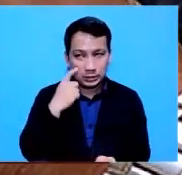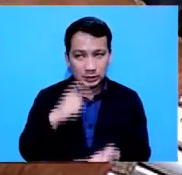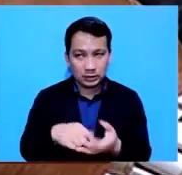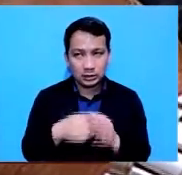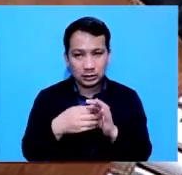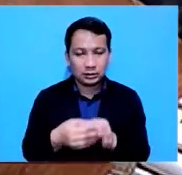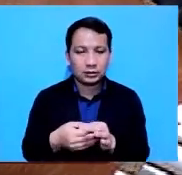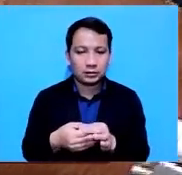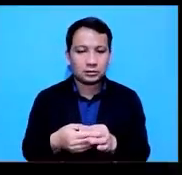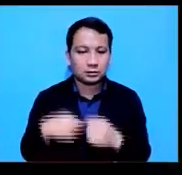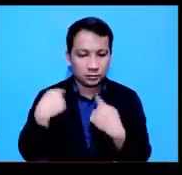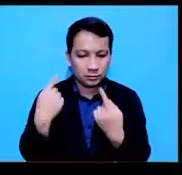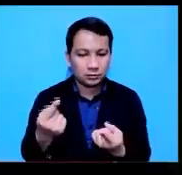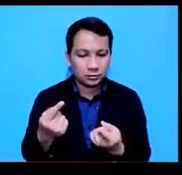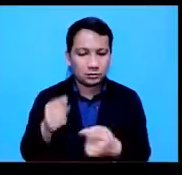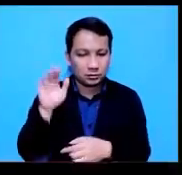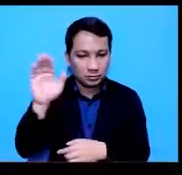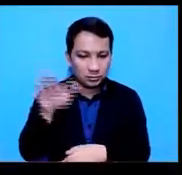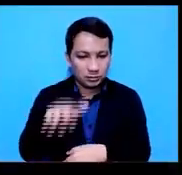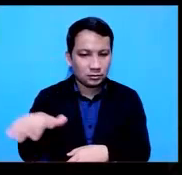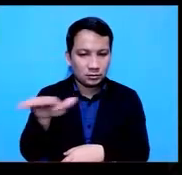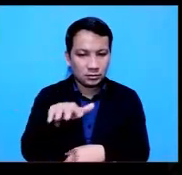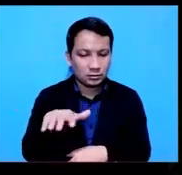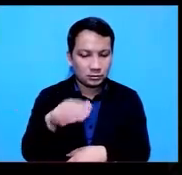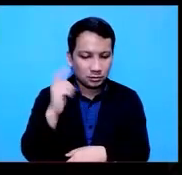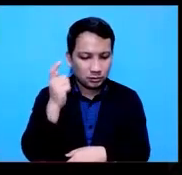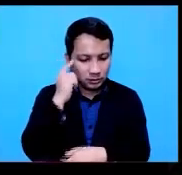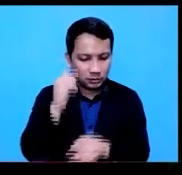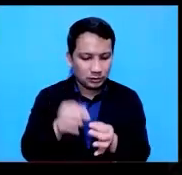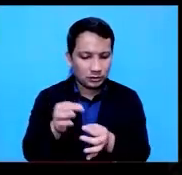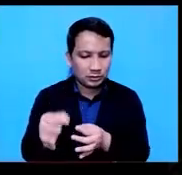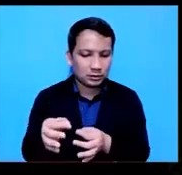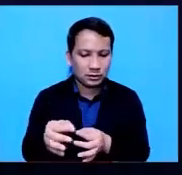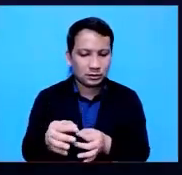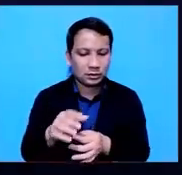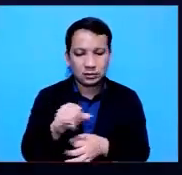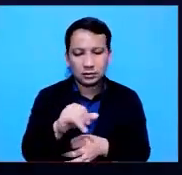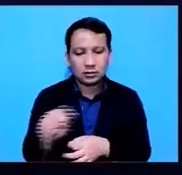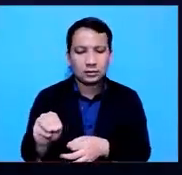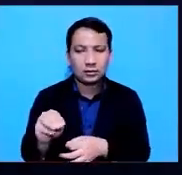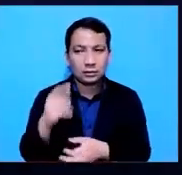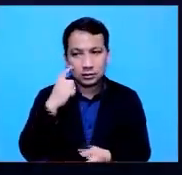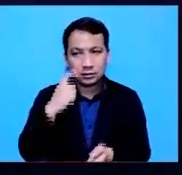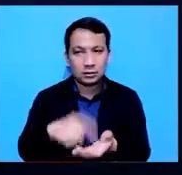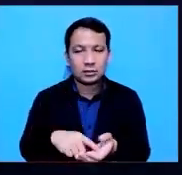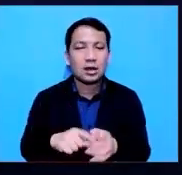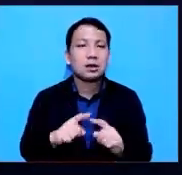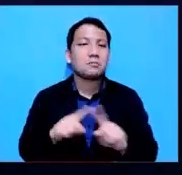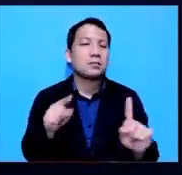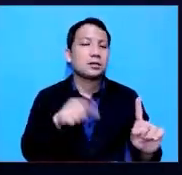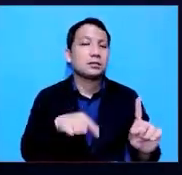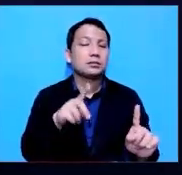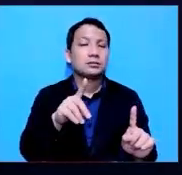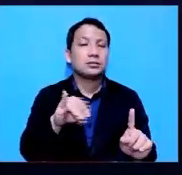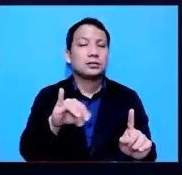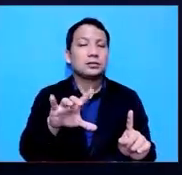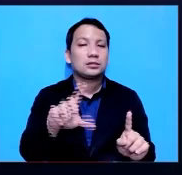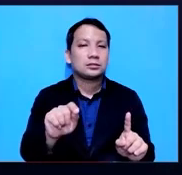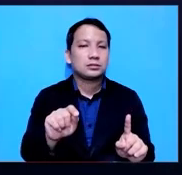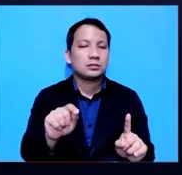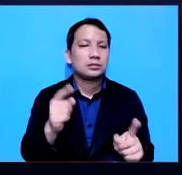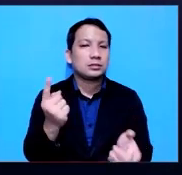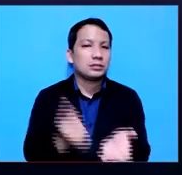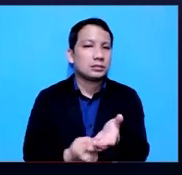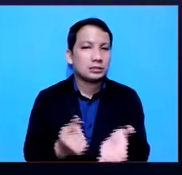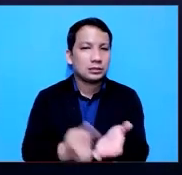Kaya patuloy ang panawagan ng mga telco na i-extend ang deadline sa SIM registration. Pero ayon sa DICT, natalakay sa isang meeting